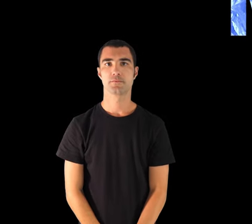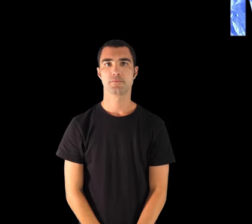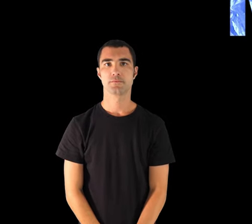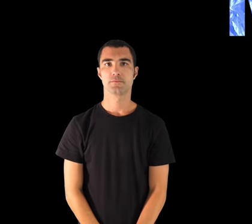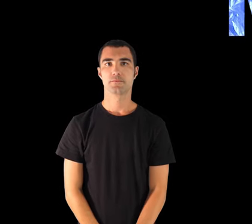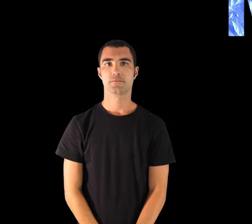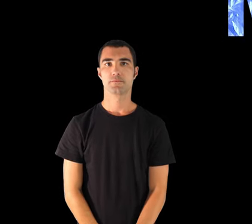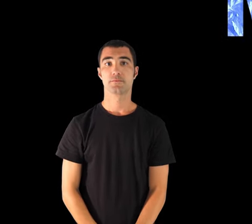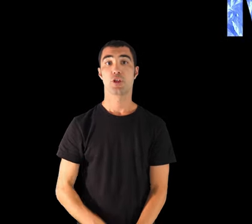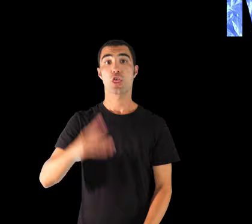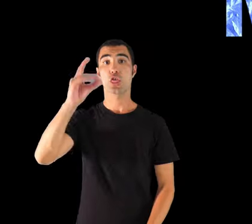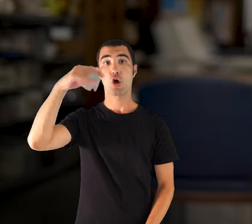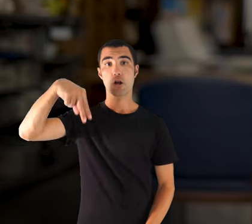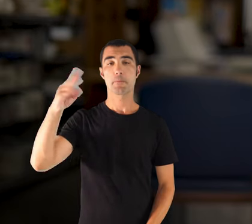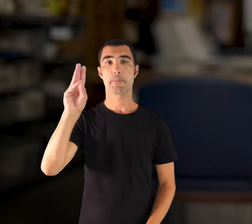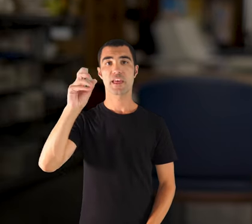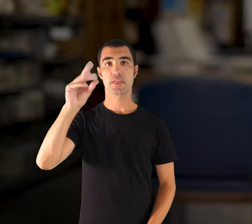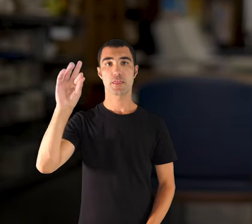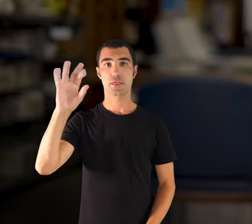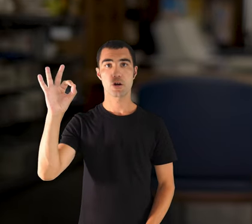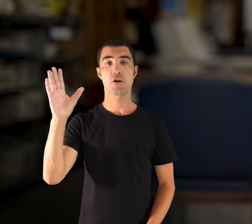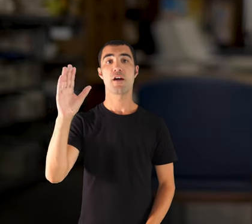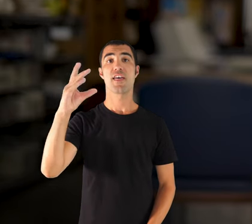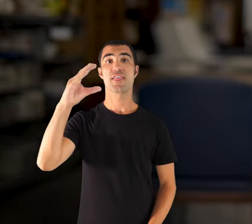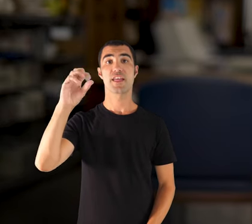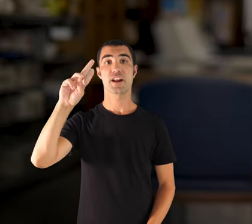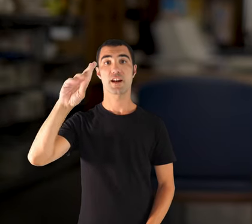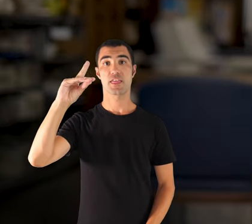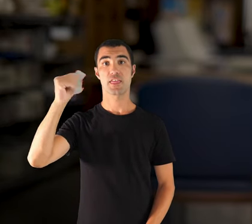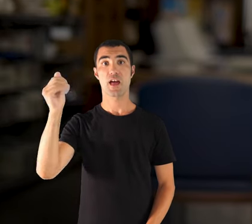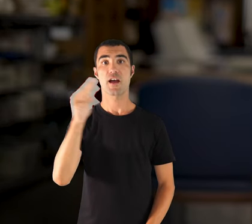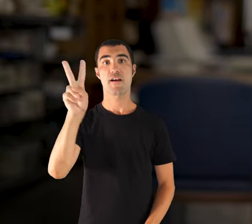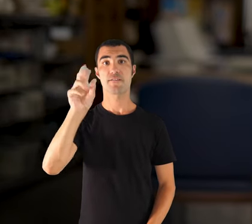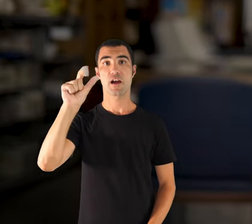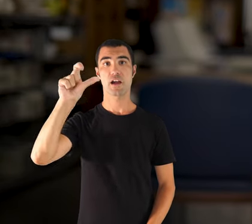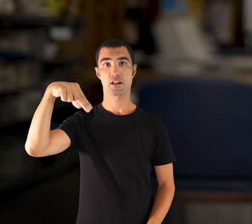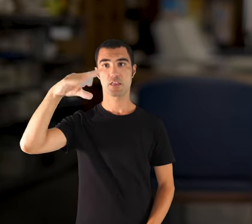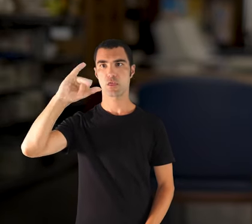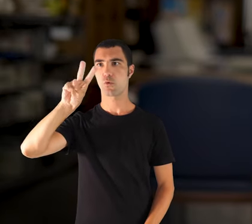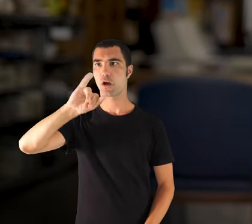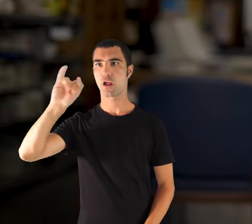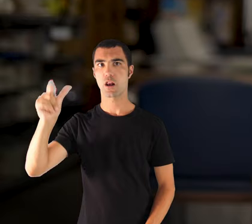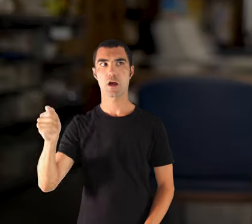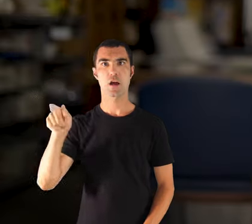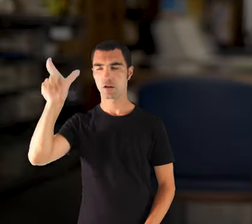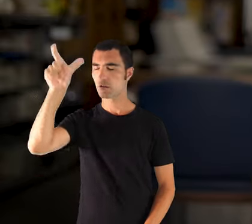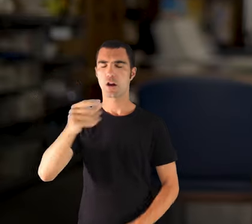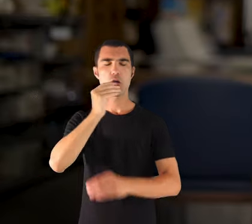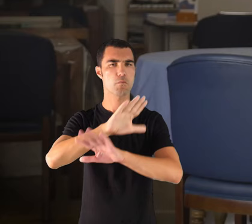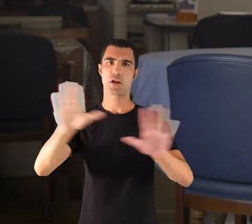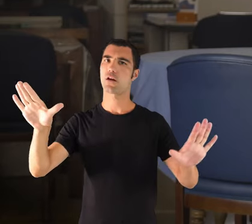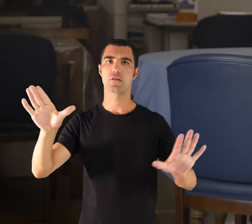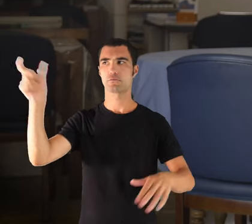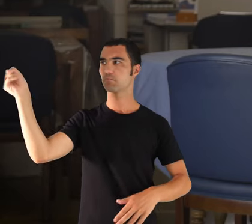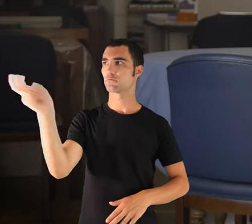I don Pedro Cerdà Valenzuela. Va ser el més gran que s'ha passat dins l'esport de Solla durant, bueno, encara